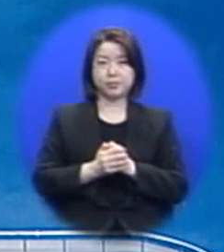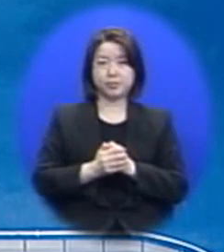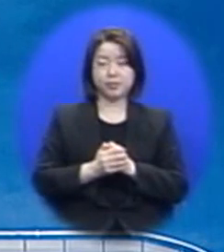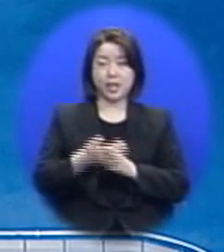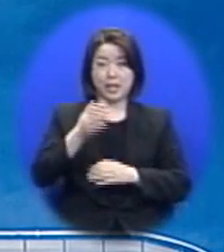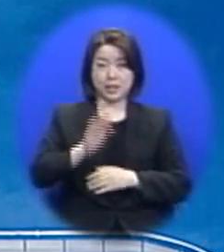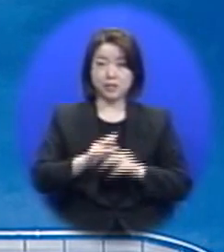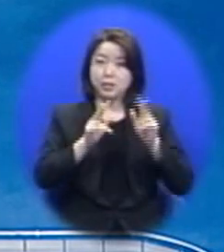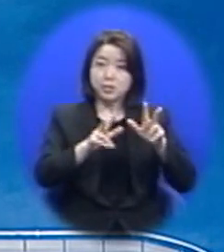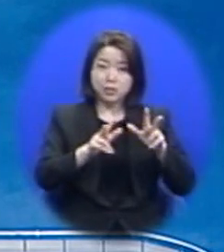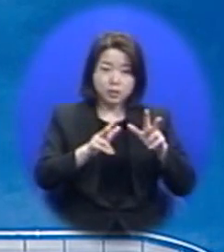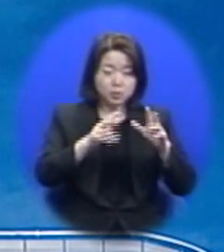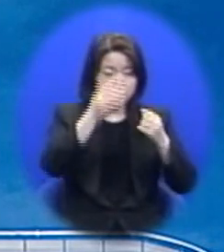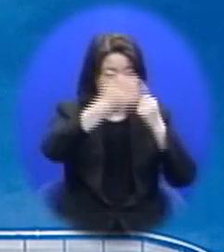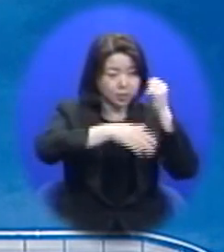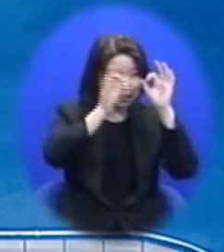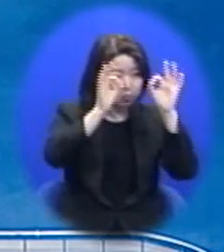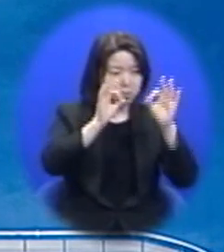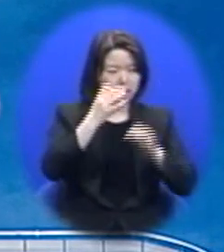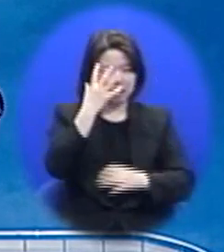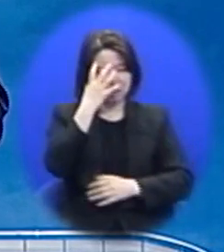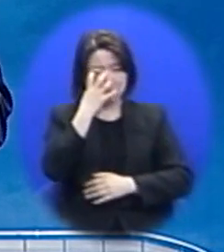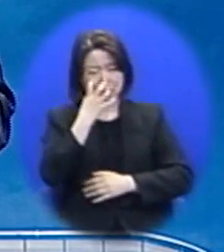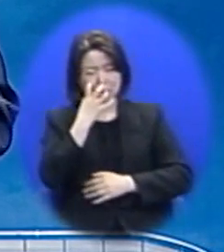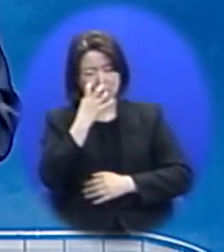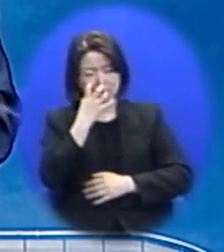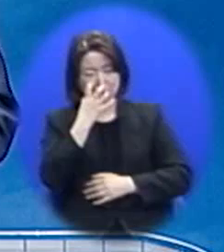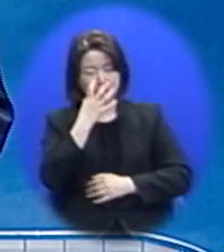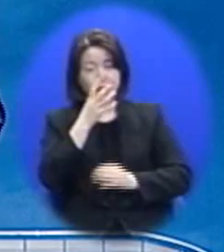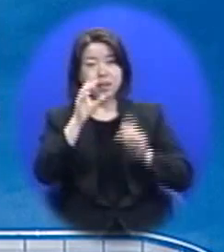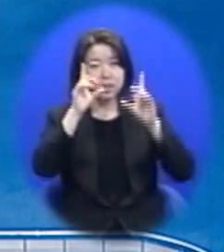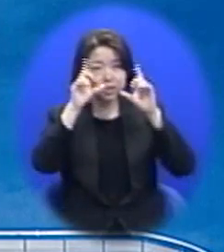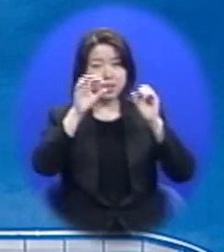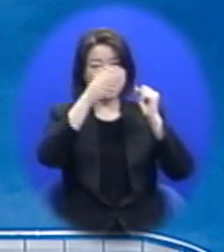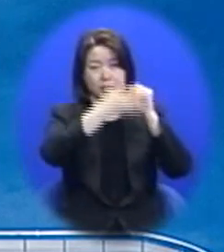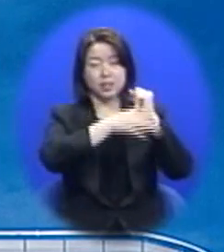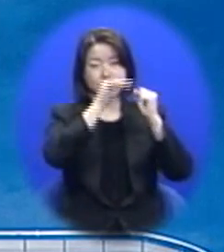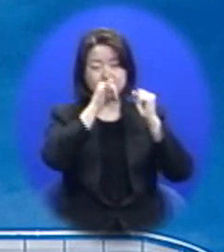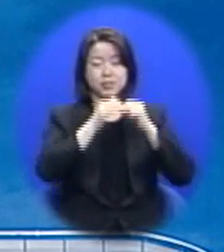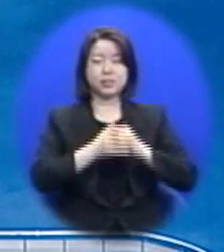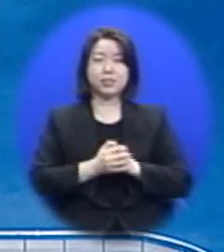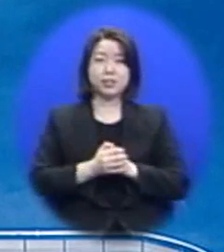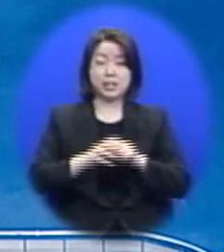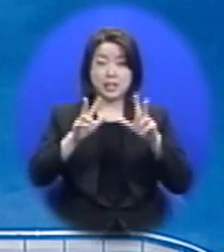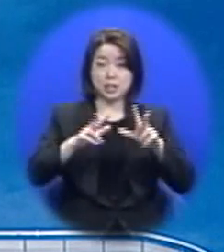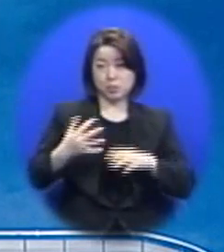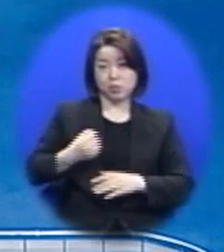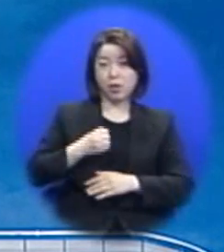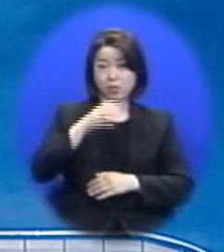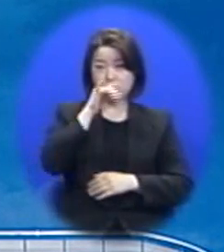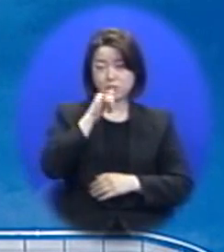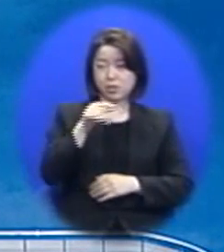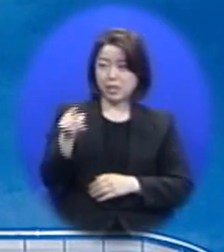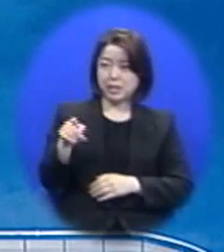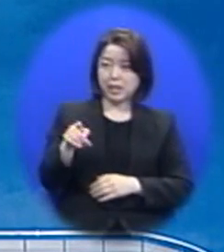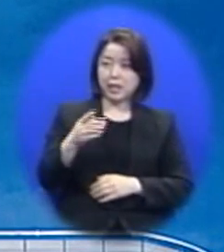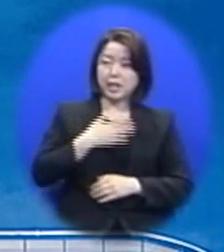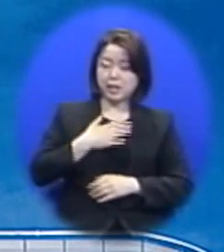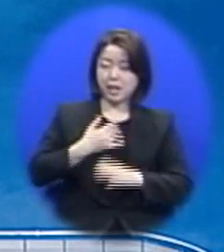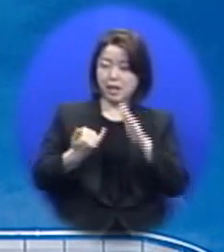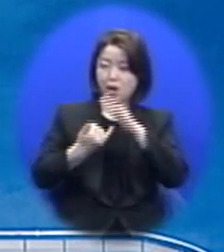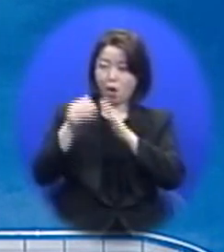오만상을 찍으리고 있는 사진이 찍혀 나왔어요. 지금도 가지고 있어요. 이게 나의 어릴 때